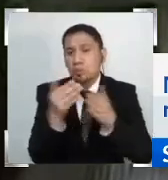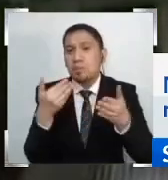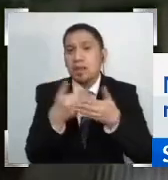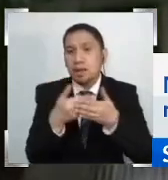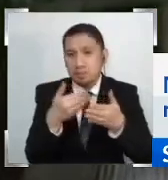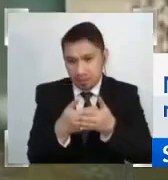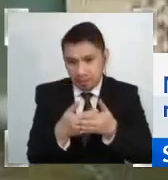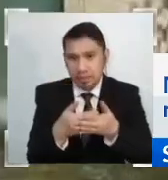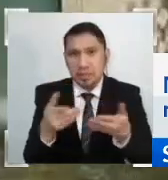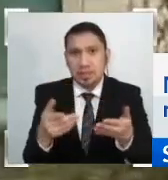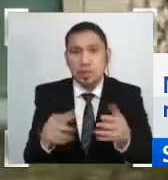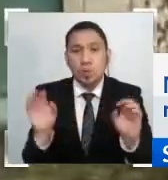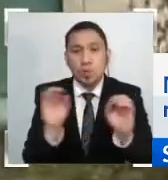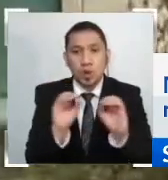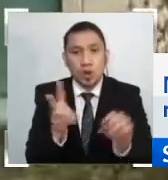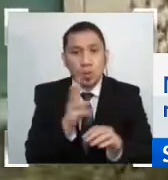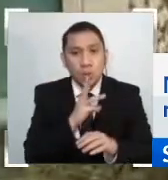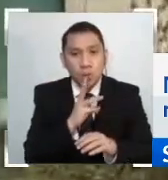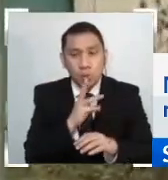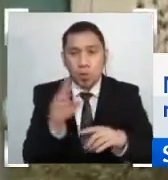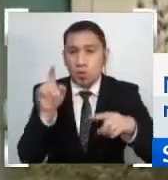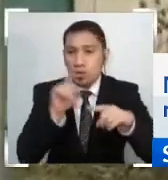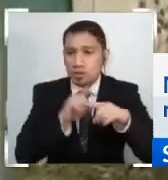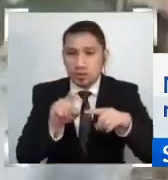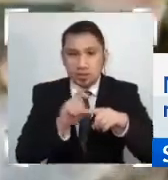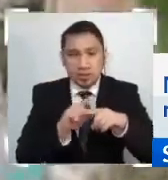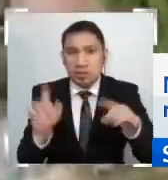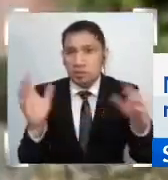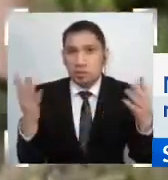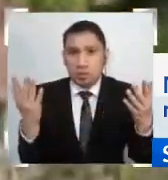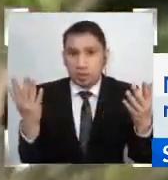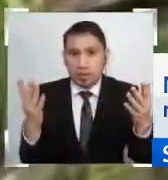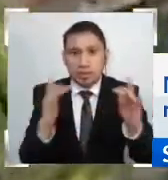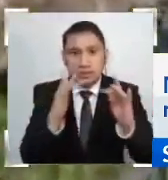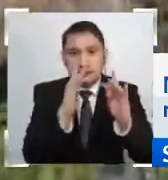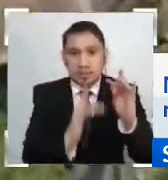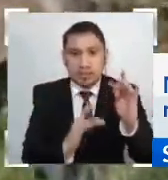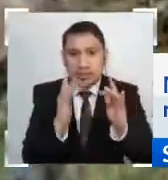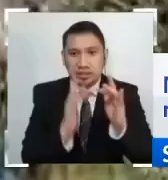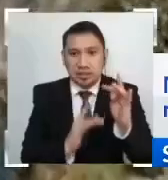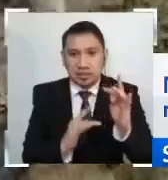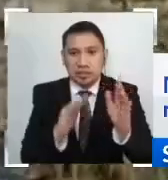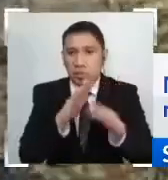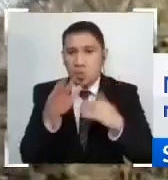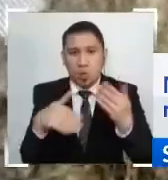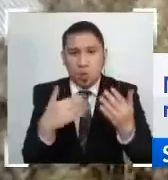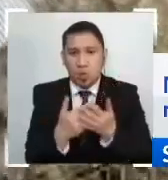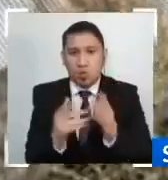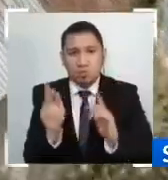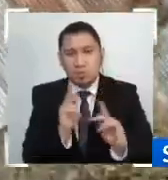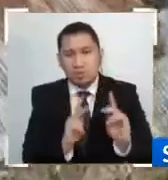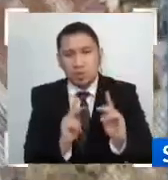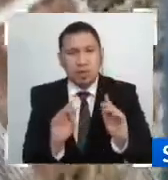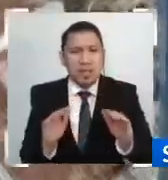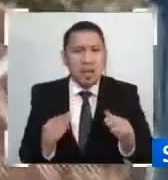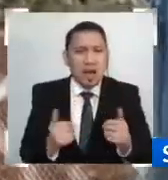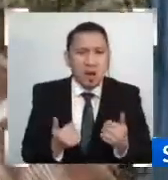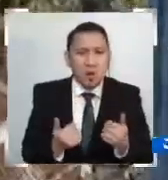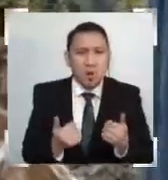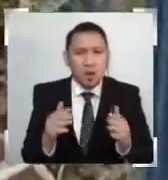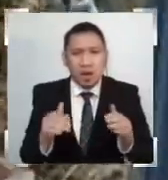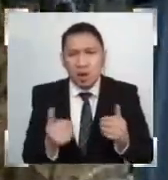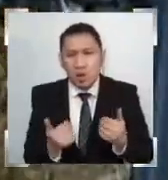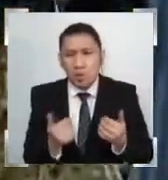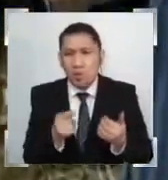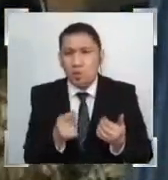walang kuryente, bagsak ang linya ng komunikasyon. Lahat nakikiramdam kung paano uusad sa mga